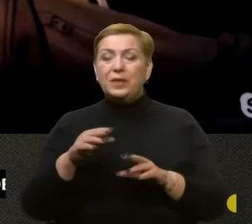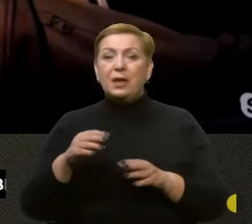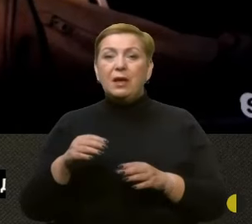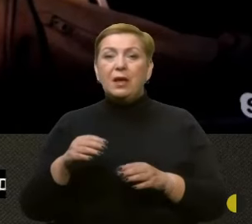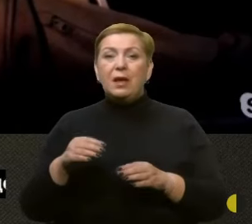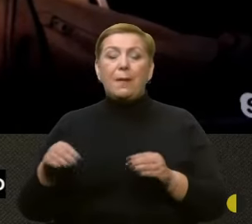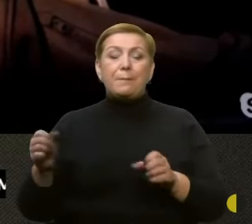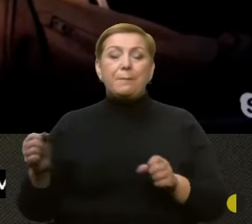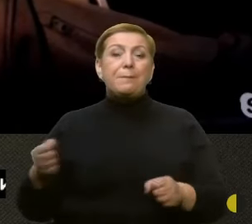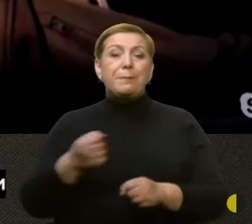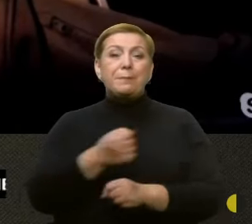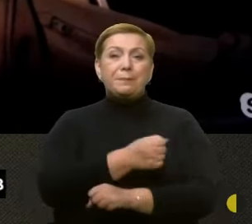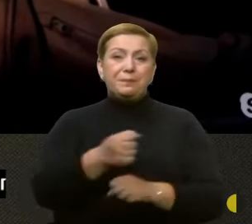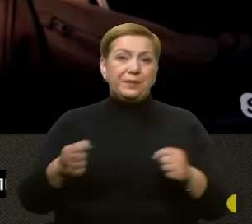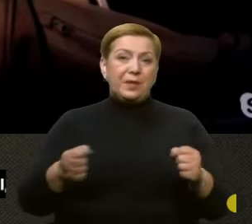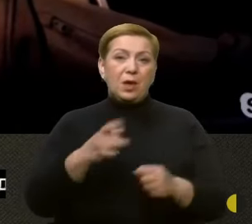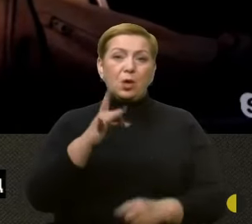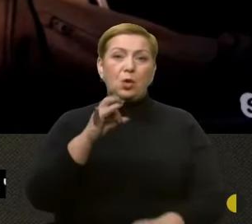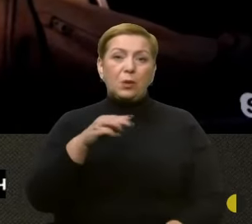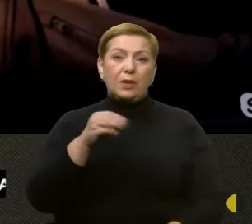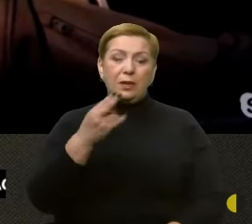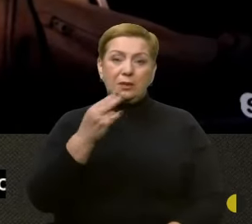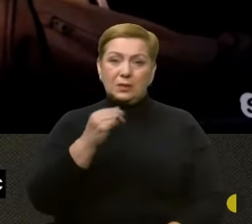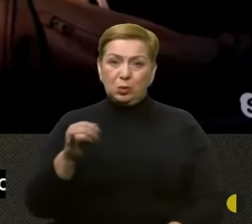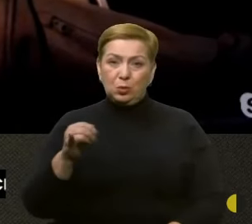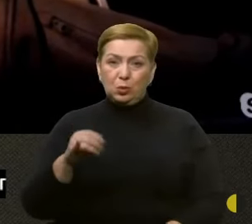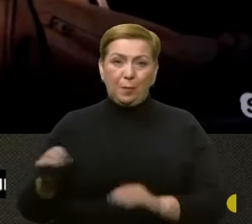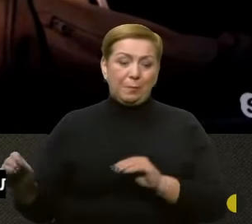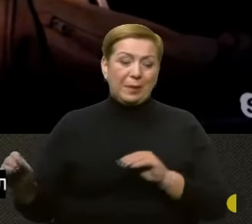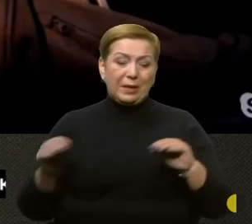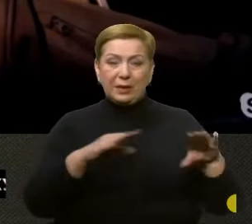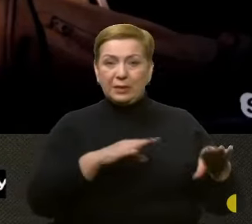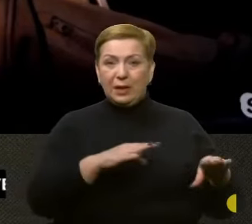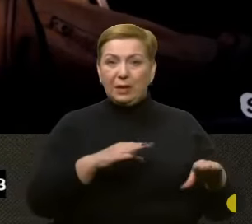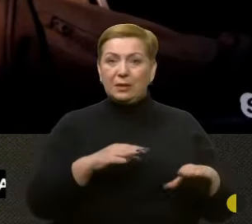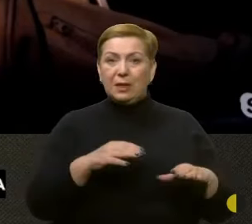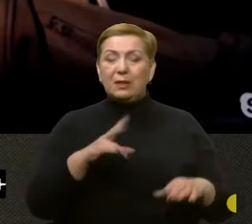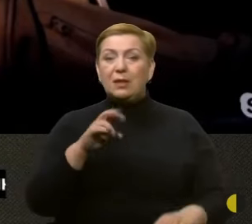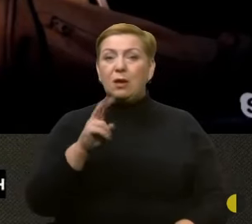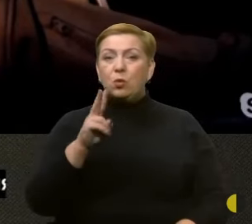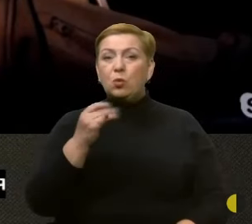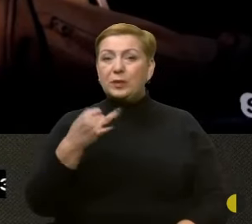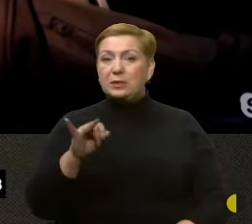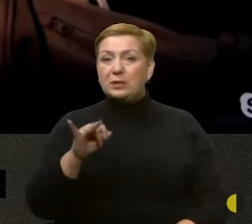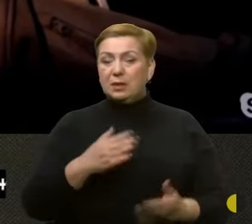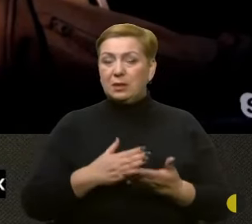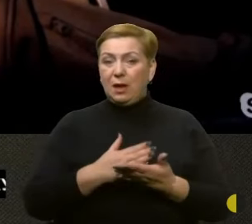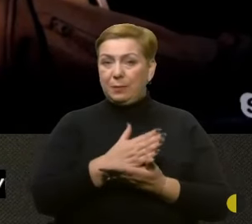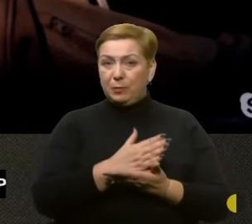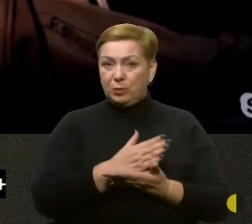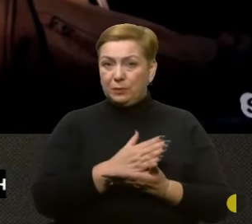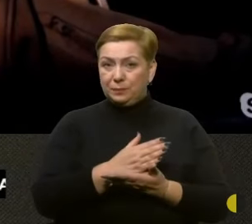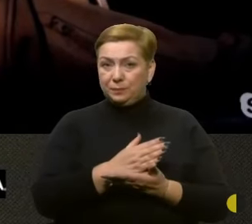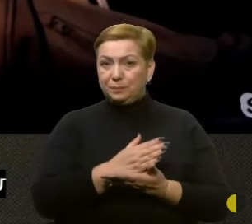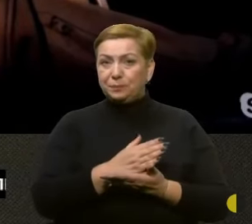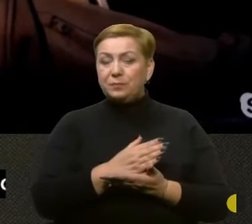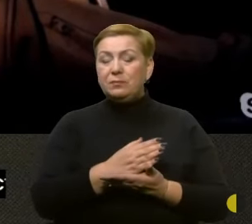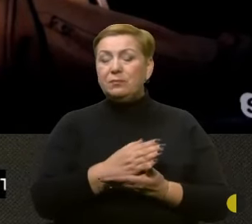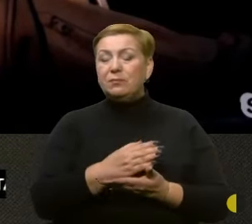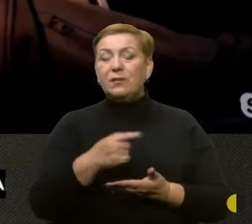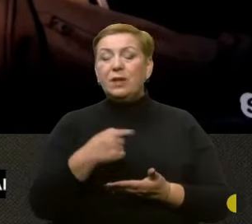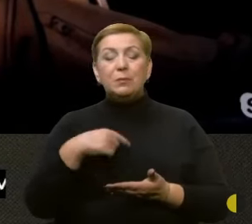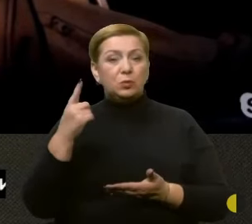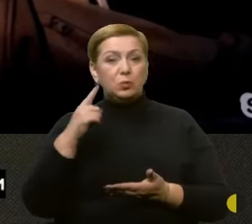напрямок? Тому що в ефірі марафону речних сухопутних військ Володимир Фітьо заявляв про те, що росіяни перекидають резерви з